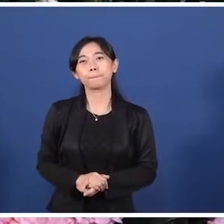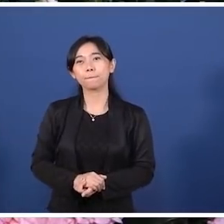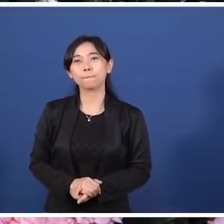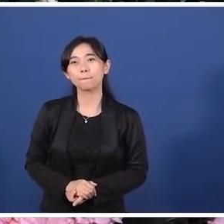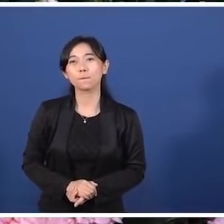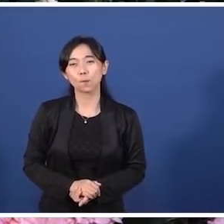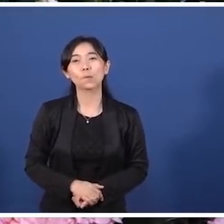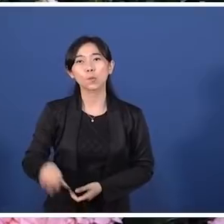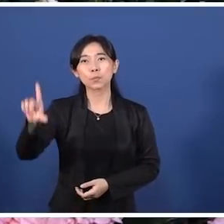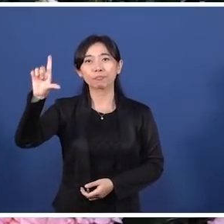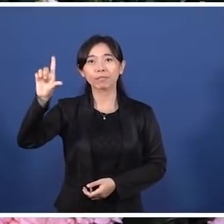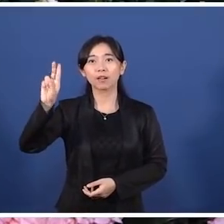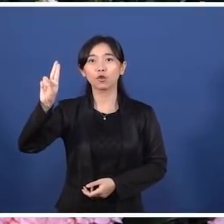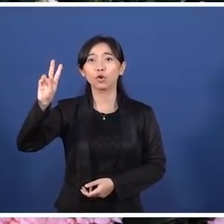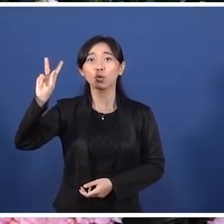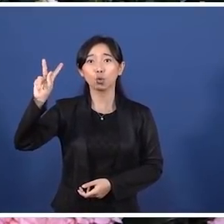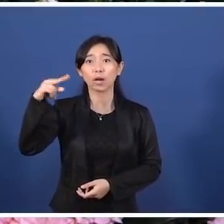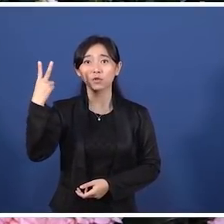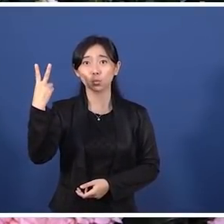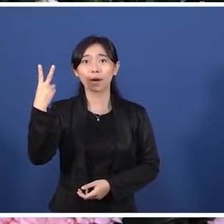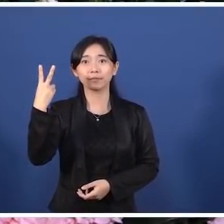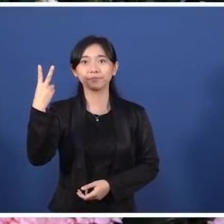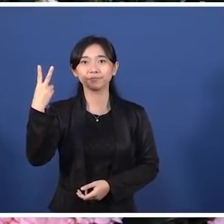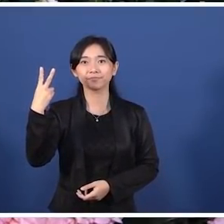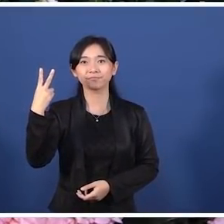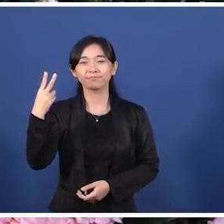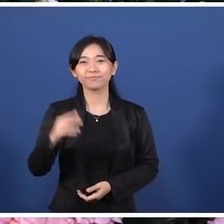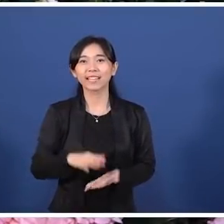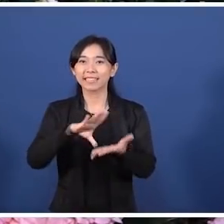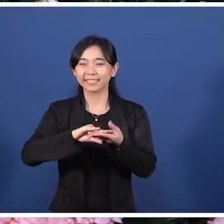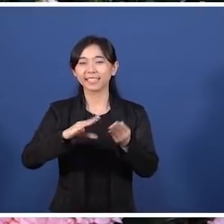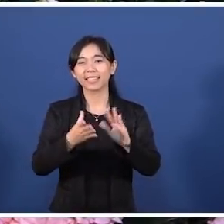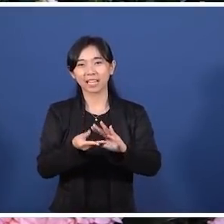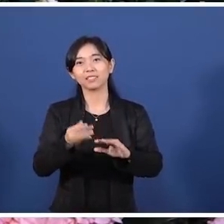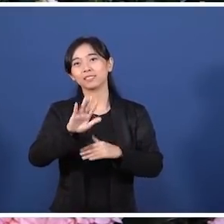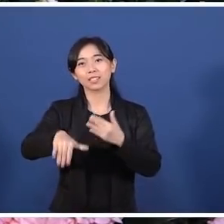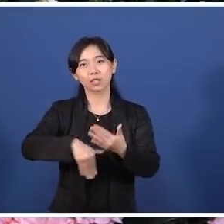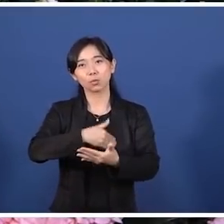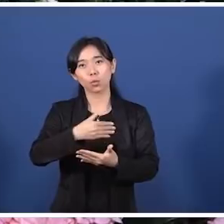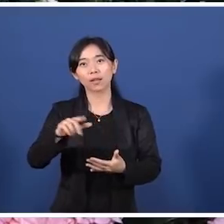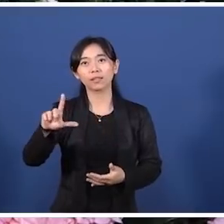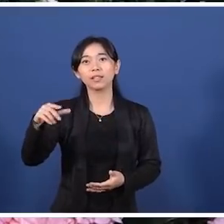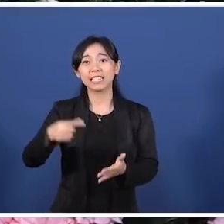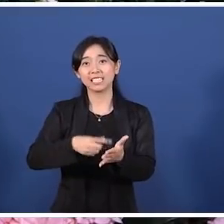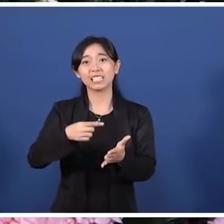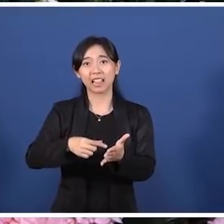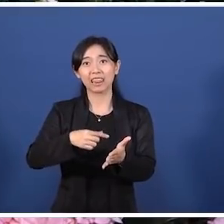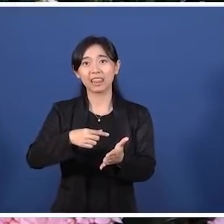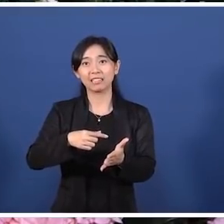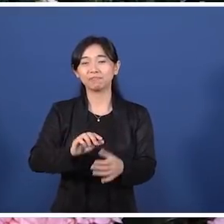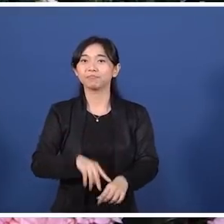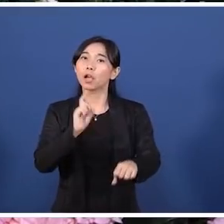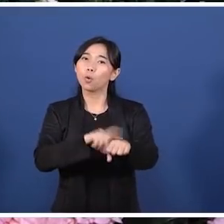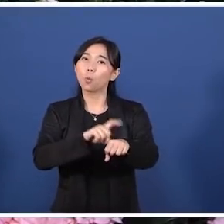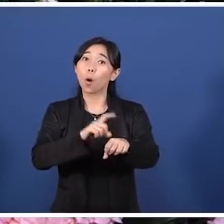bisa dimengerti sebagai semacam ringkasan dari keseluruhan Injil Lukas. Di mana